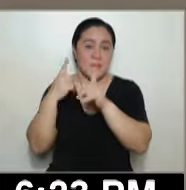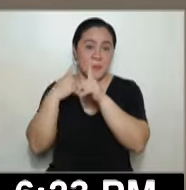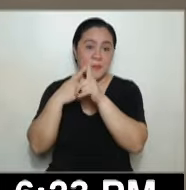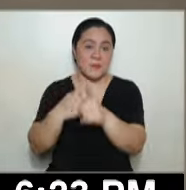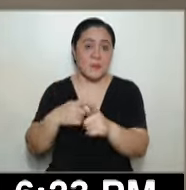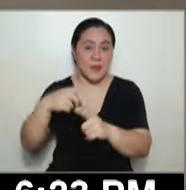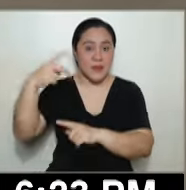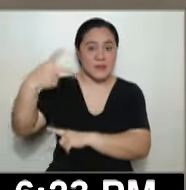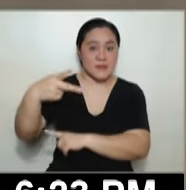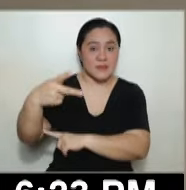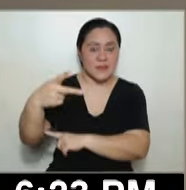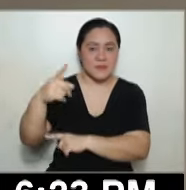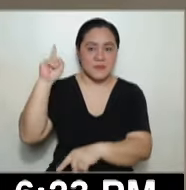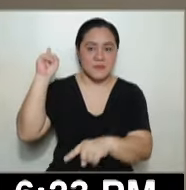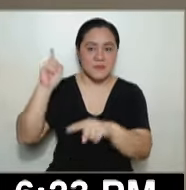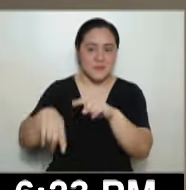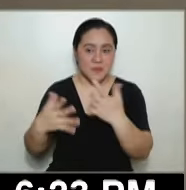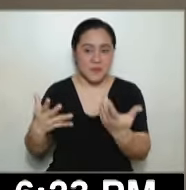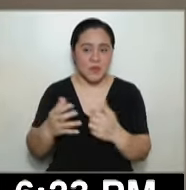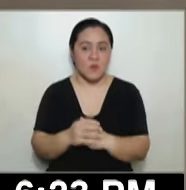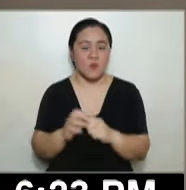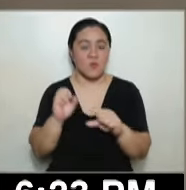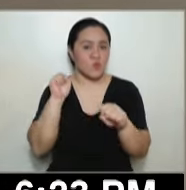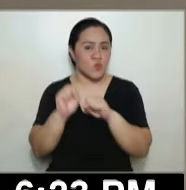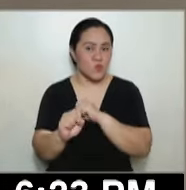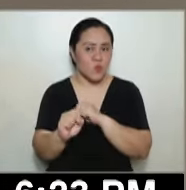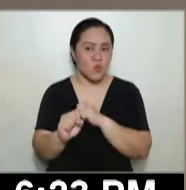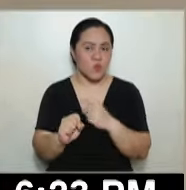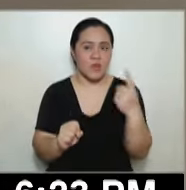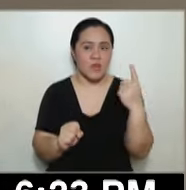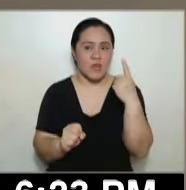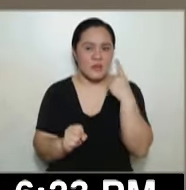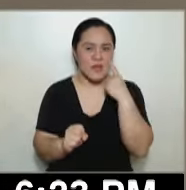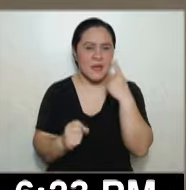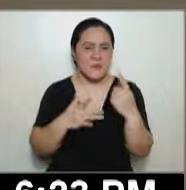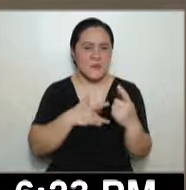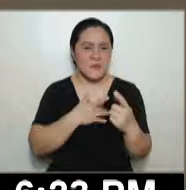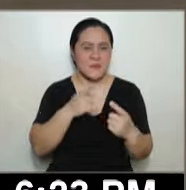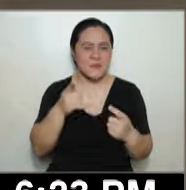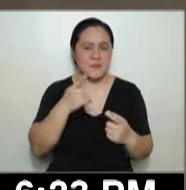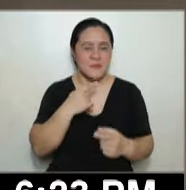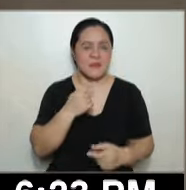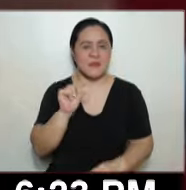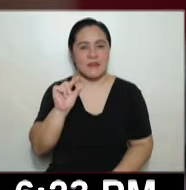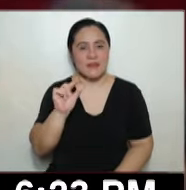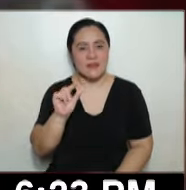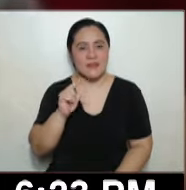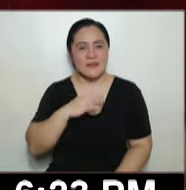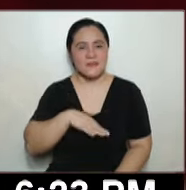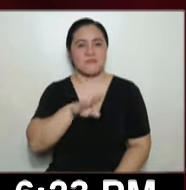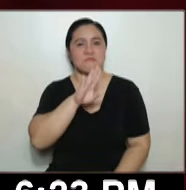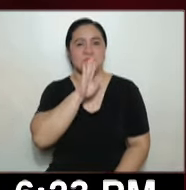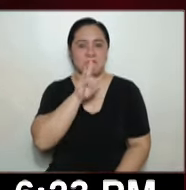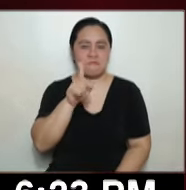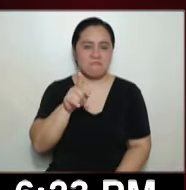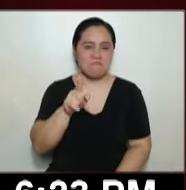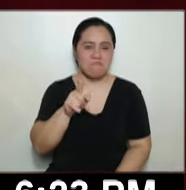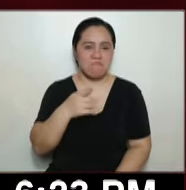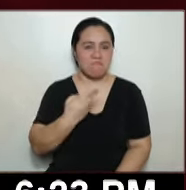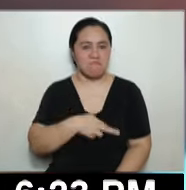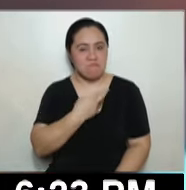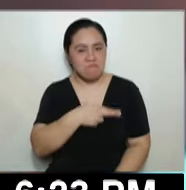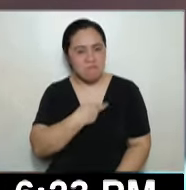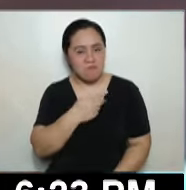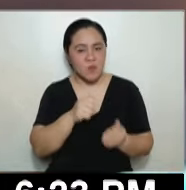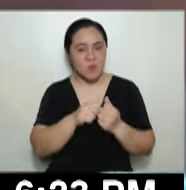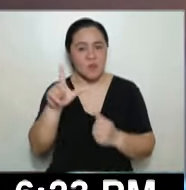second term niya. Kaya alam ko ay medyo masama loob ni Lino Cayetano. Pero hindi lang siya nag-iisa